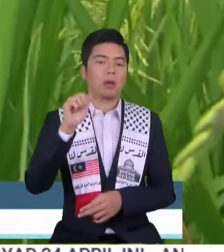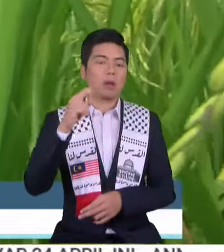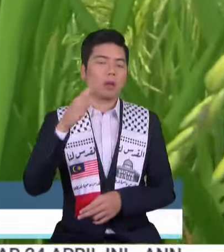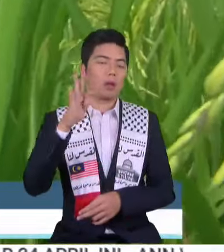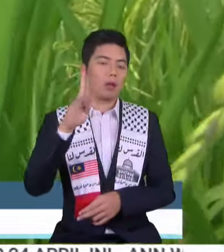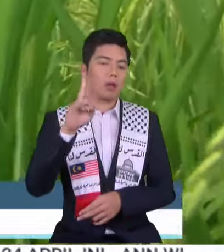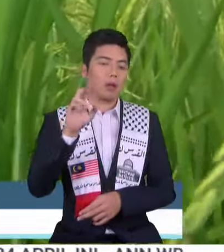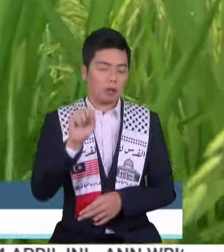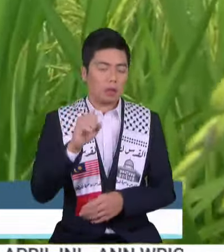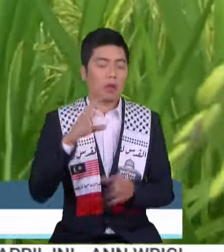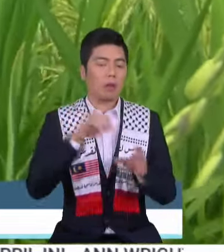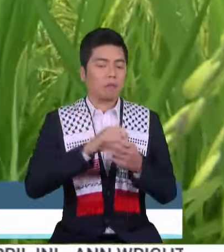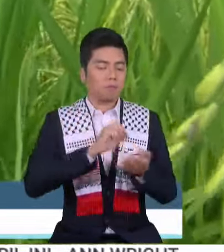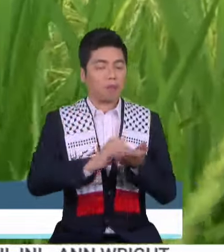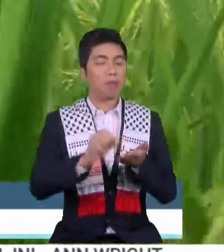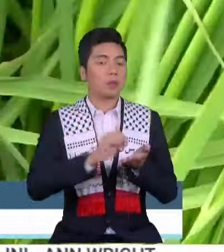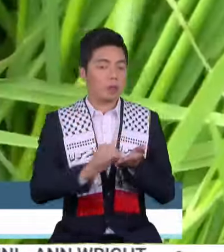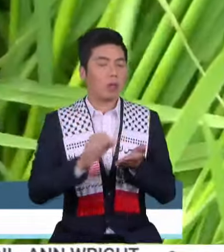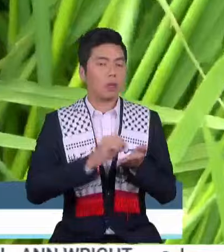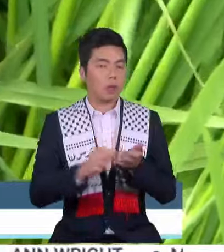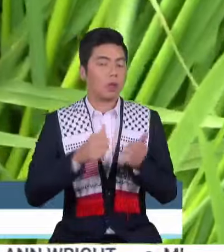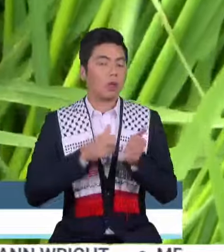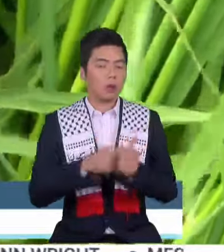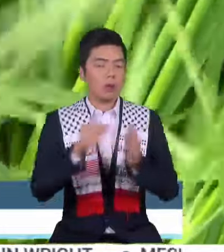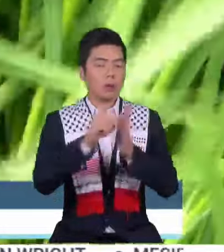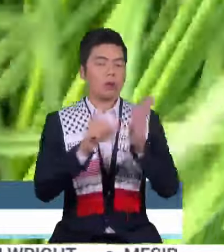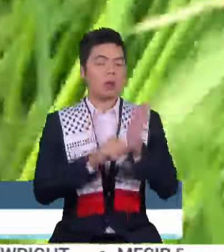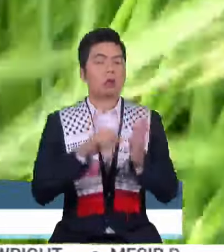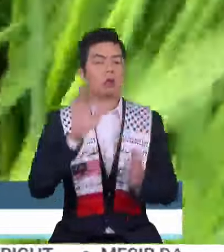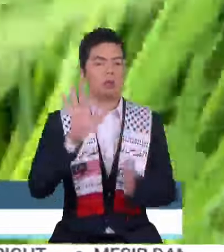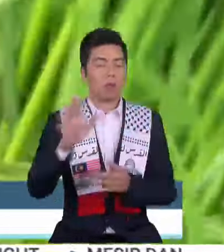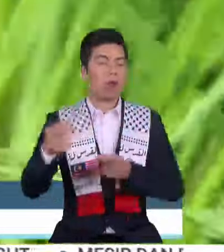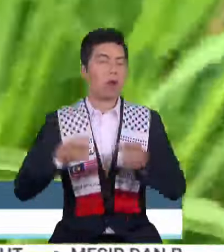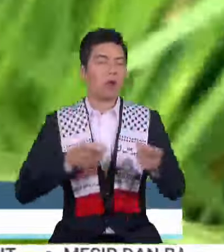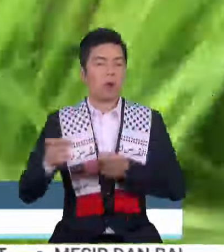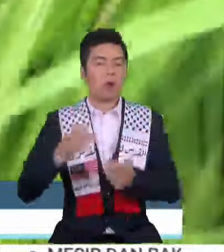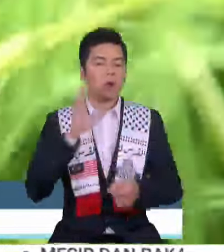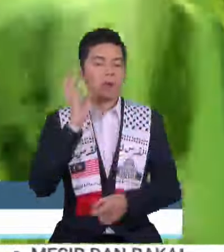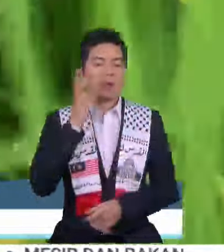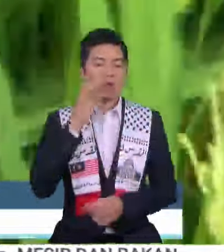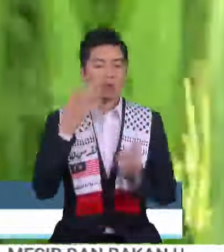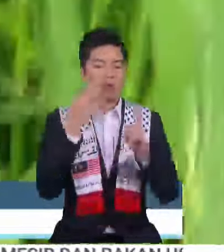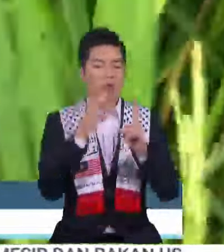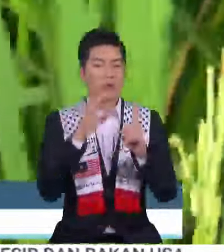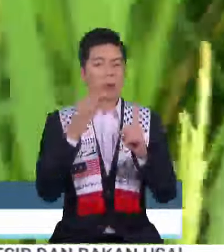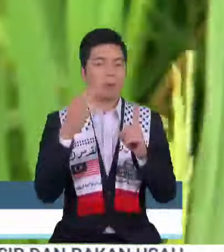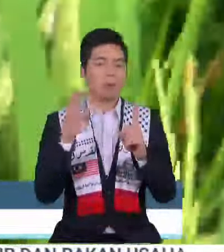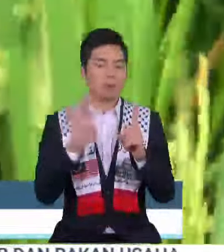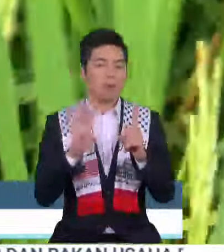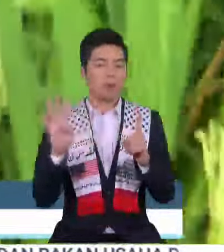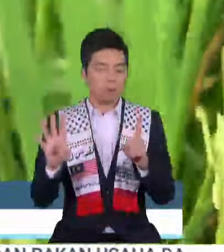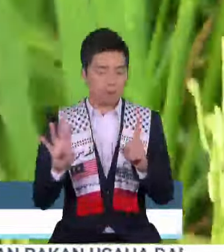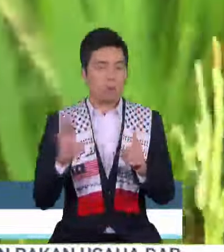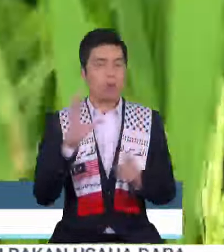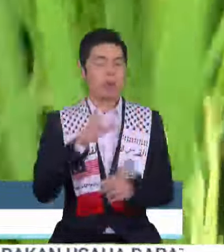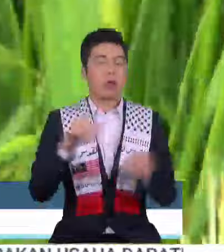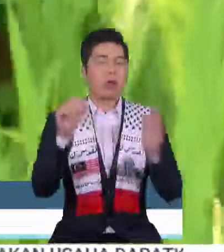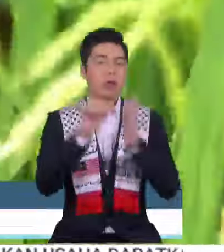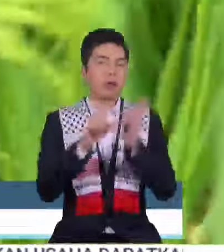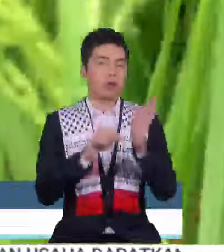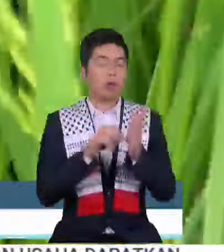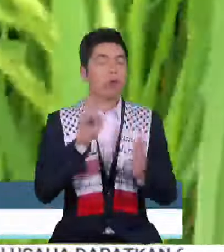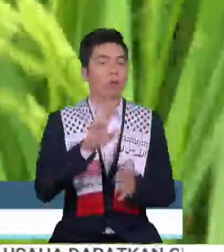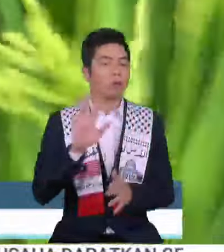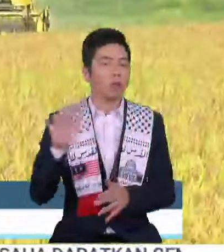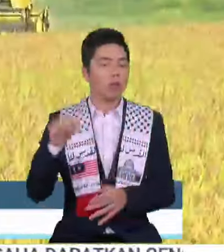menerusi kenyataan penetapan di bawah Seksyen 5 Akta Kawalan Padi dan Beras 1944 Akta 522